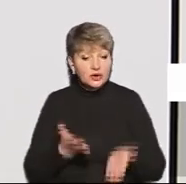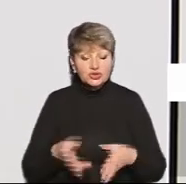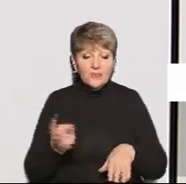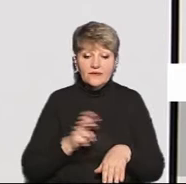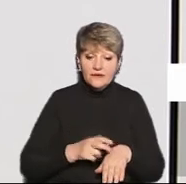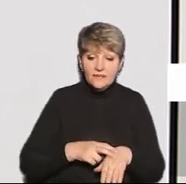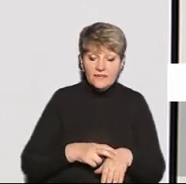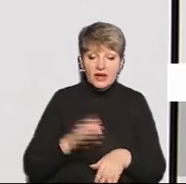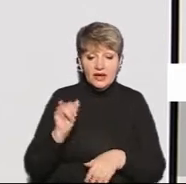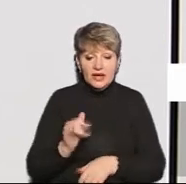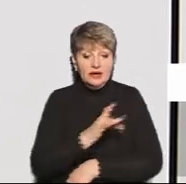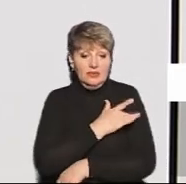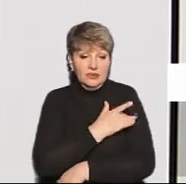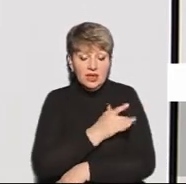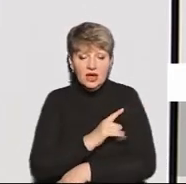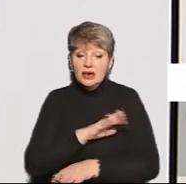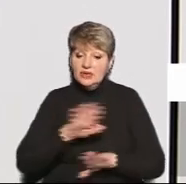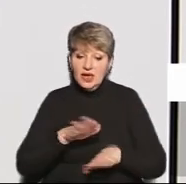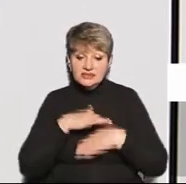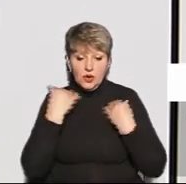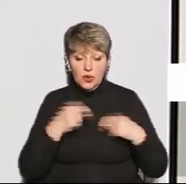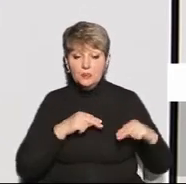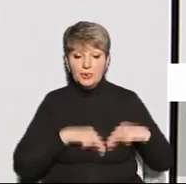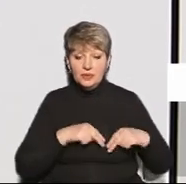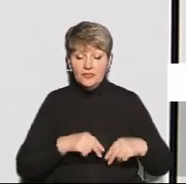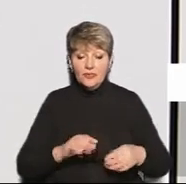і молодший медичний персонал не матимуть бажання працювати